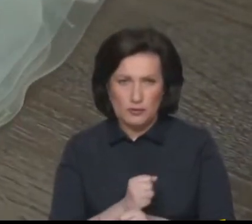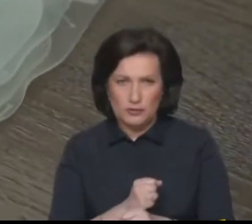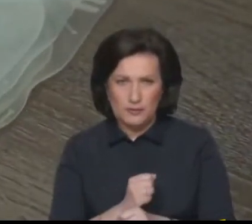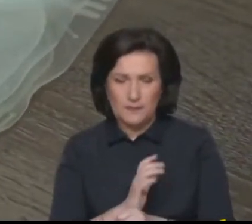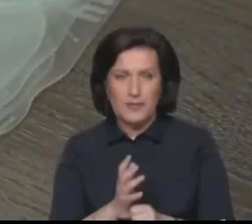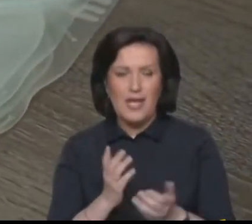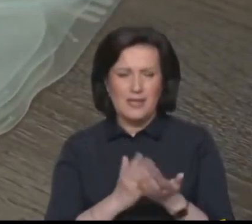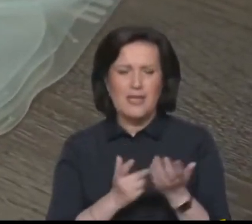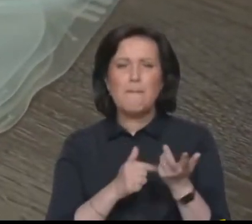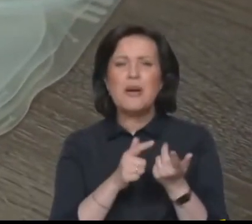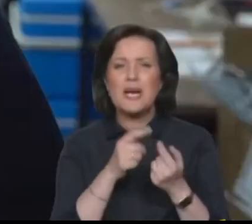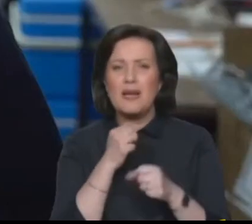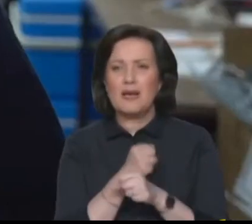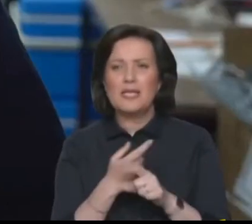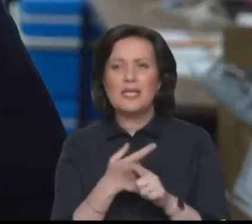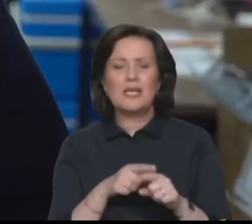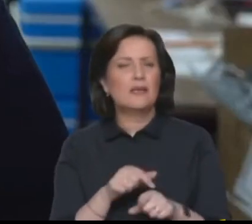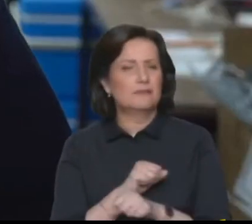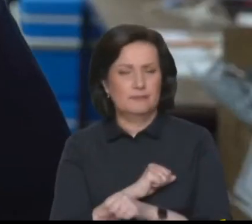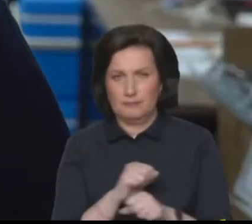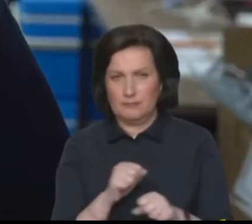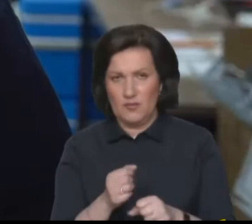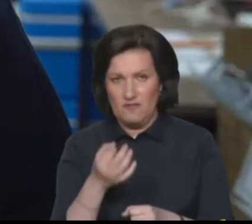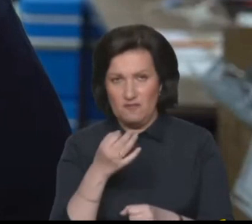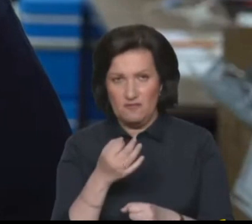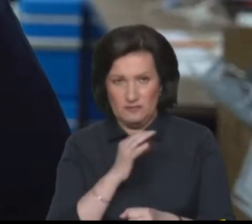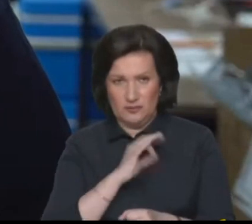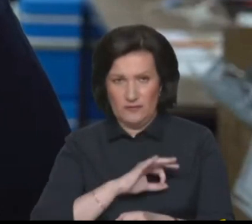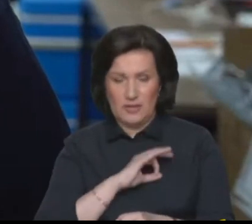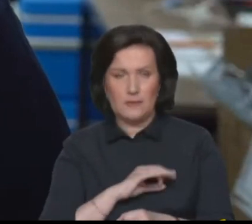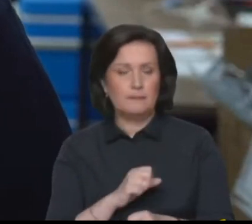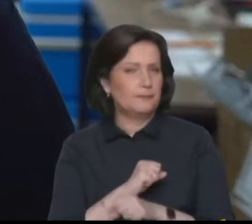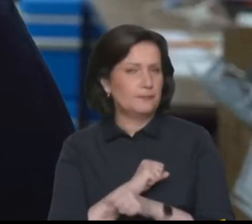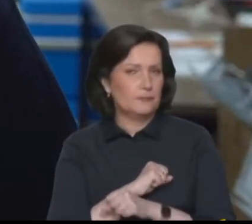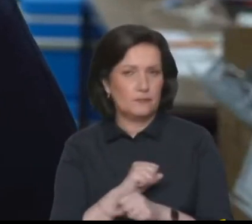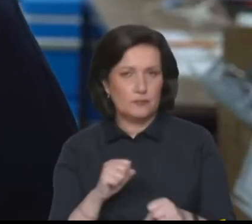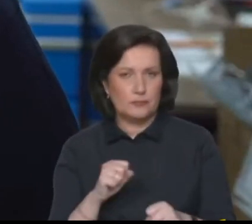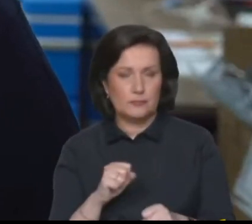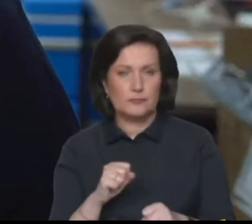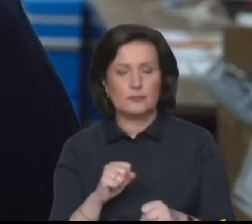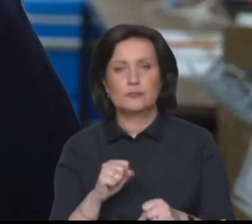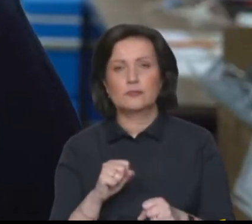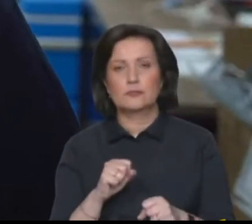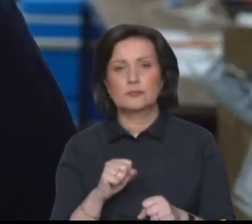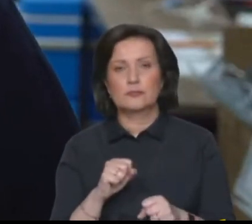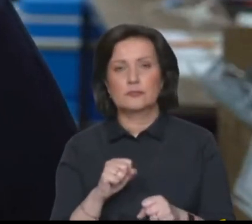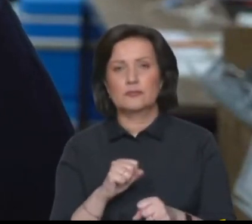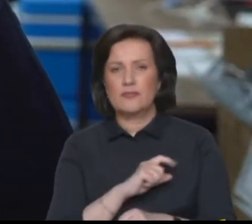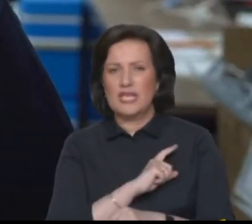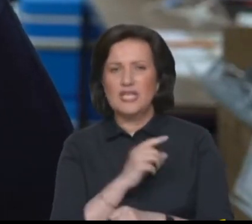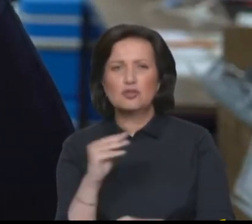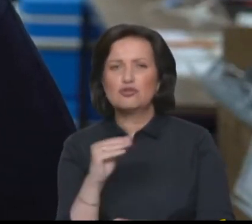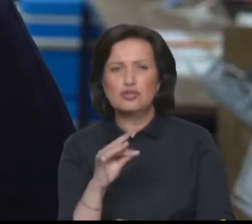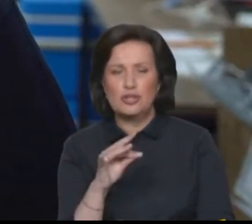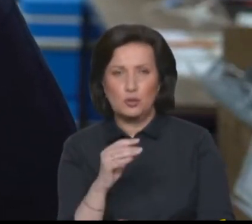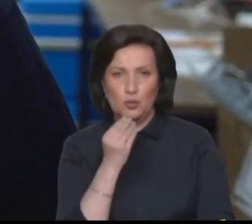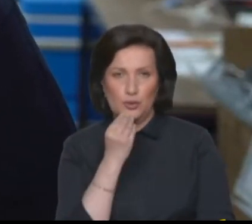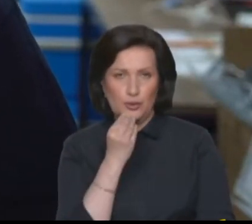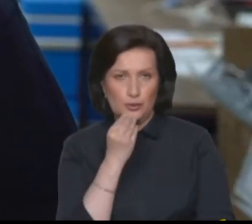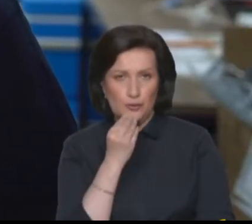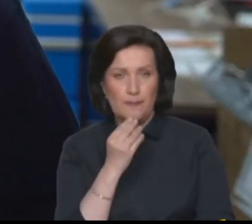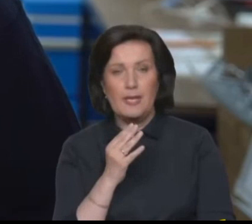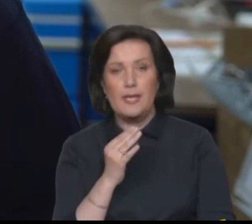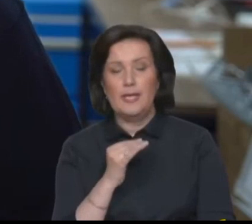є перелік ліків, які не потрібно вживати, не потрібно вживати сильно жирну їжу,